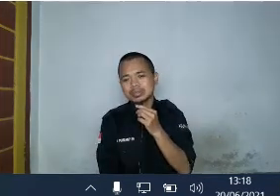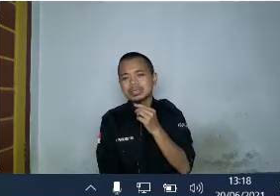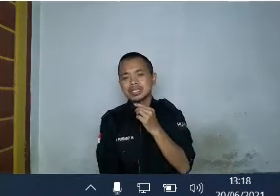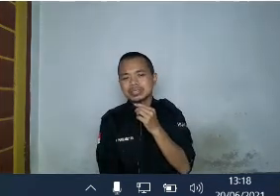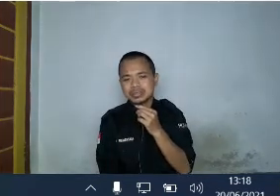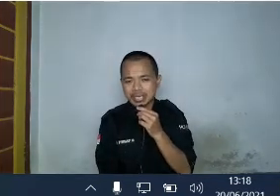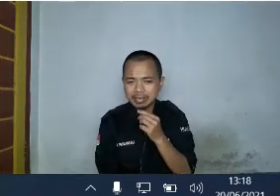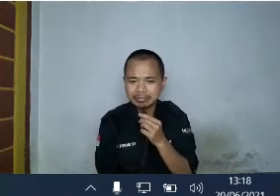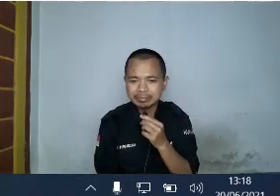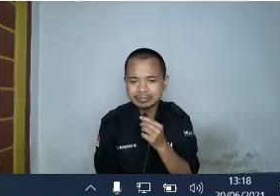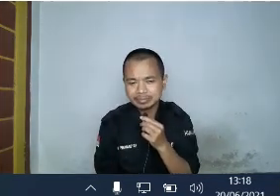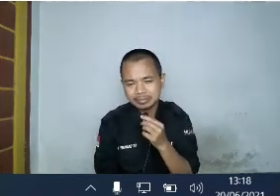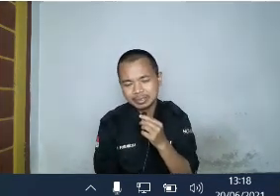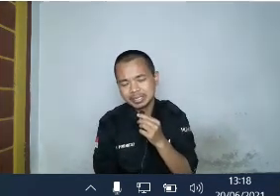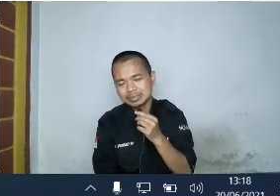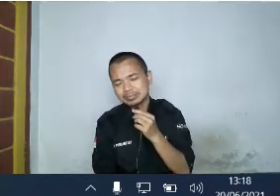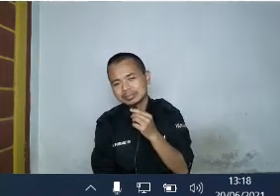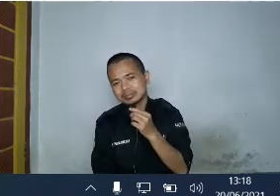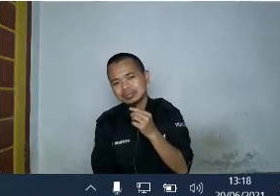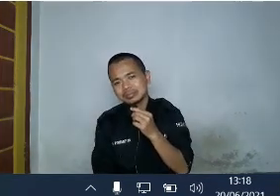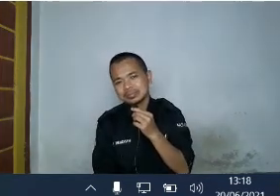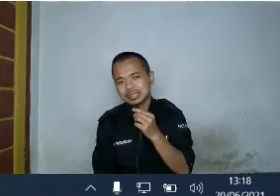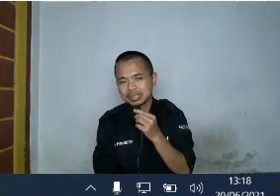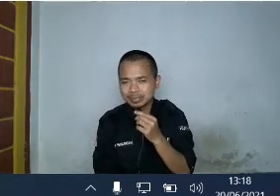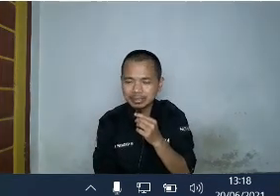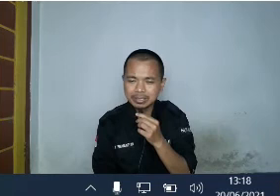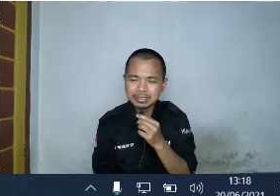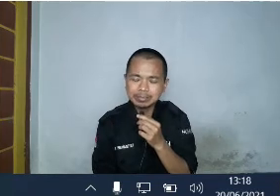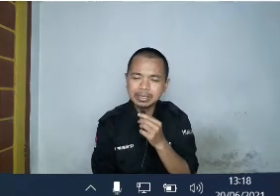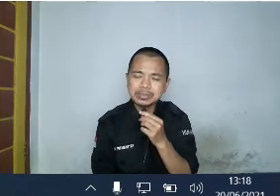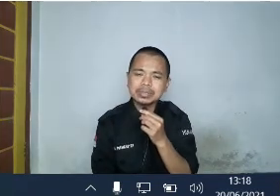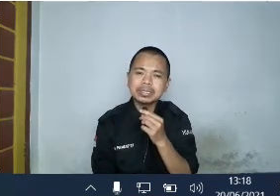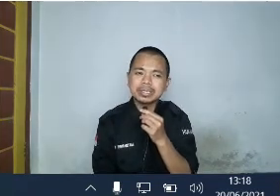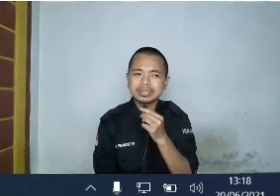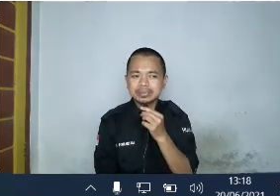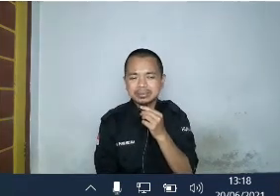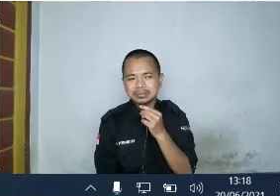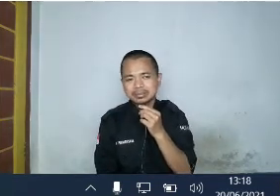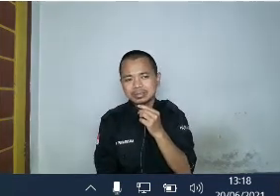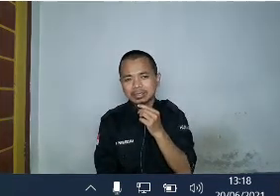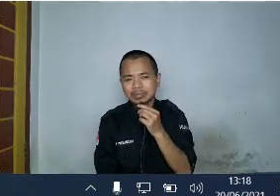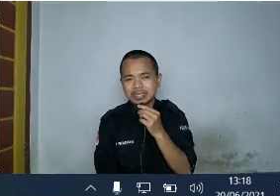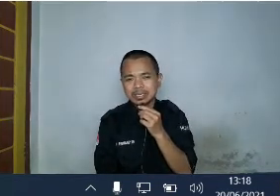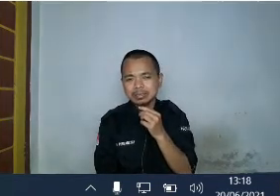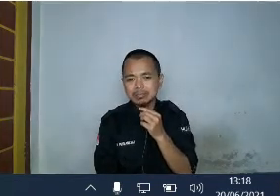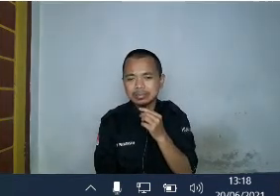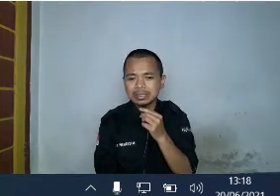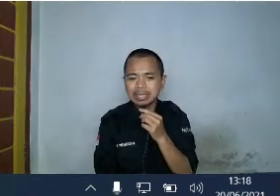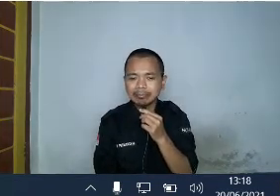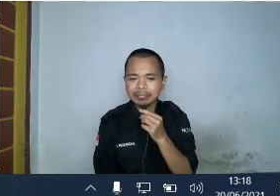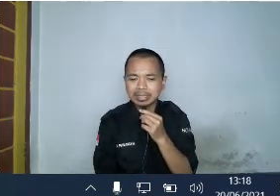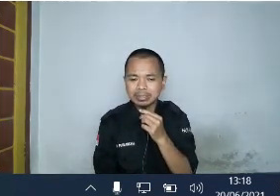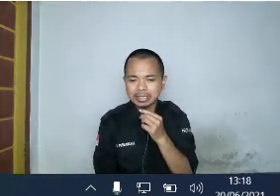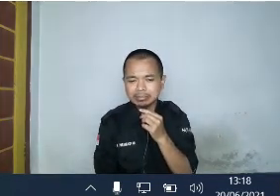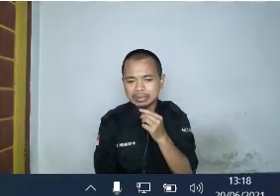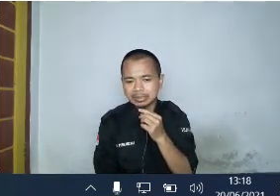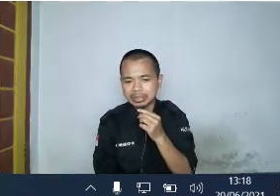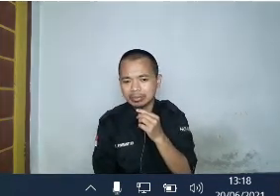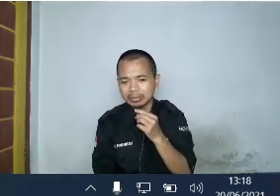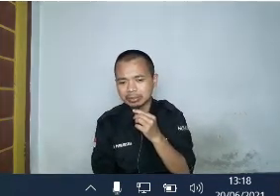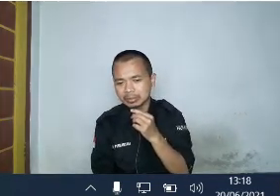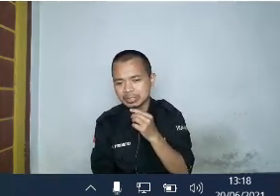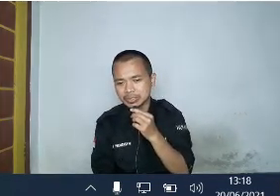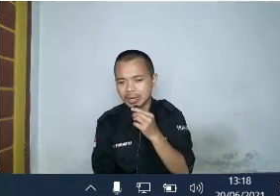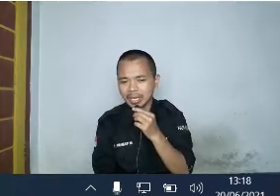karena 12jam ya jangan lebih dari 06.00 Kalau misalkan mengambilnya